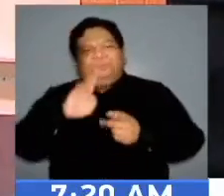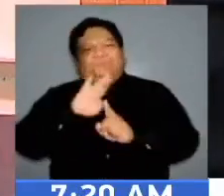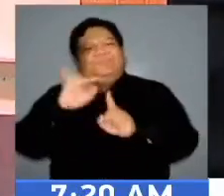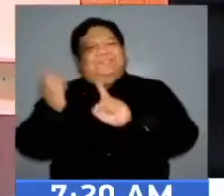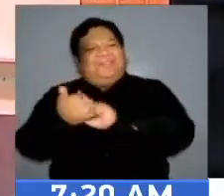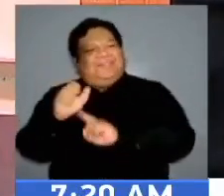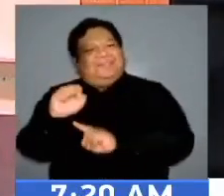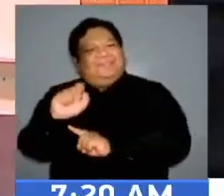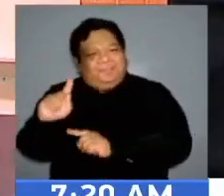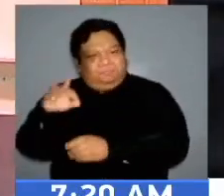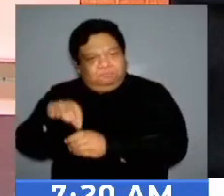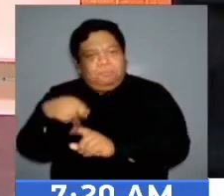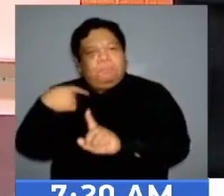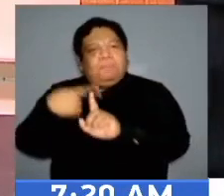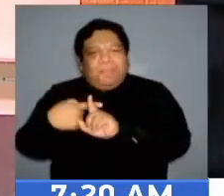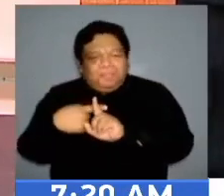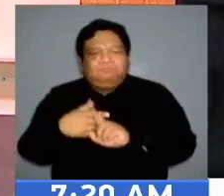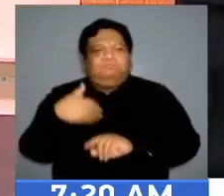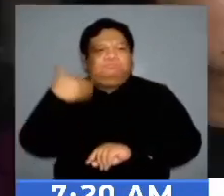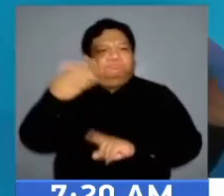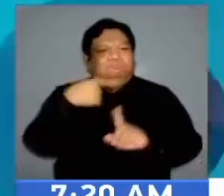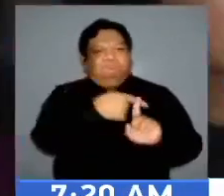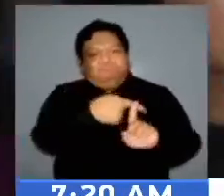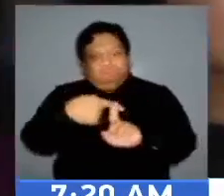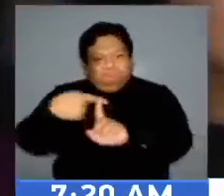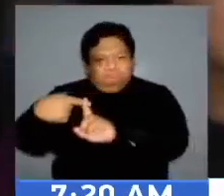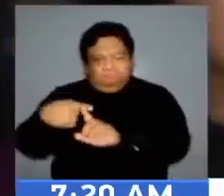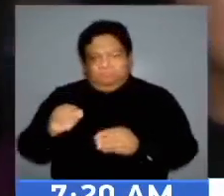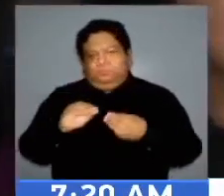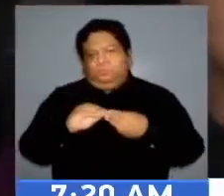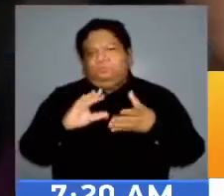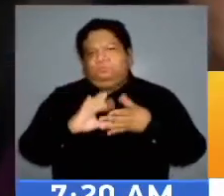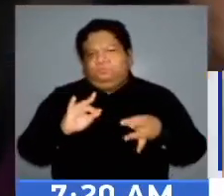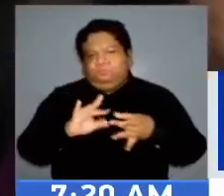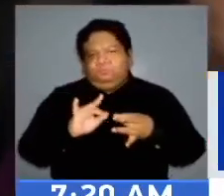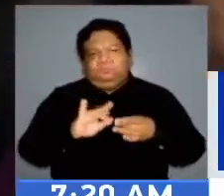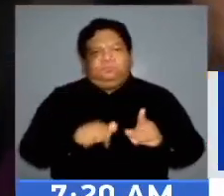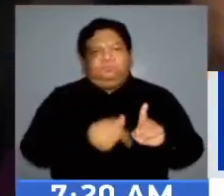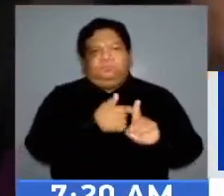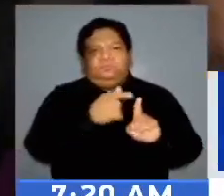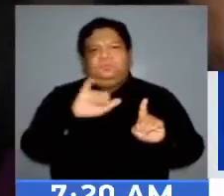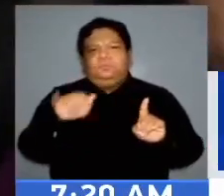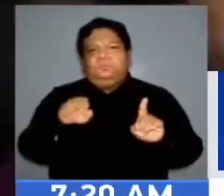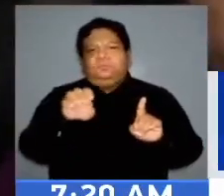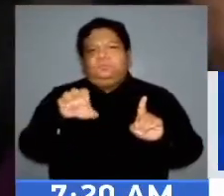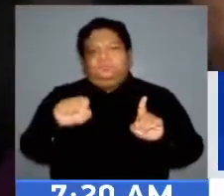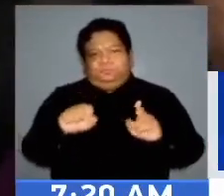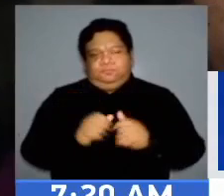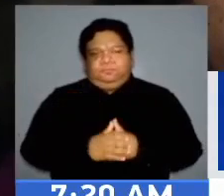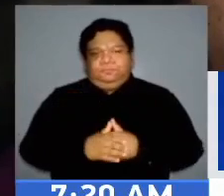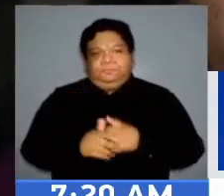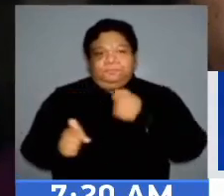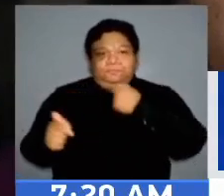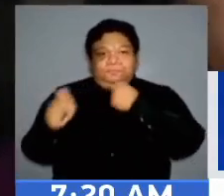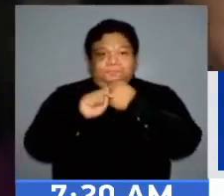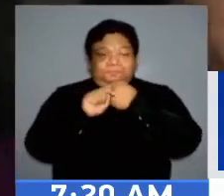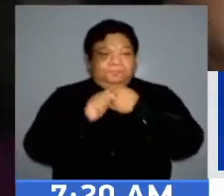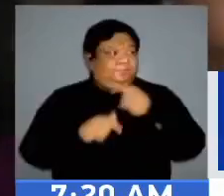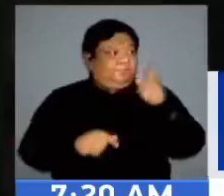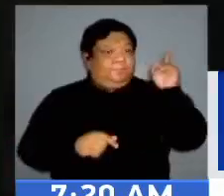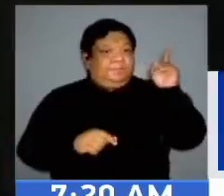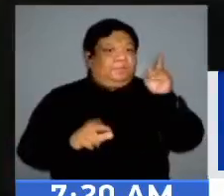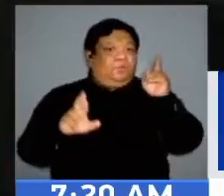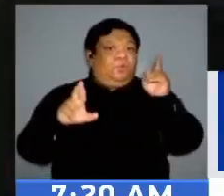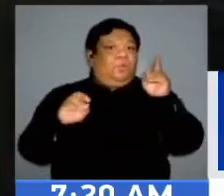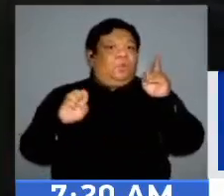may unang balita si James Agustin biyaheng kabanatuan sa Nueva Ecija si Aling Rosalinda na mula sa Cainta